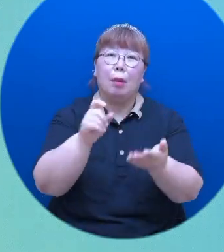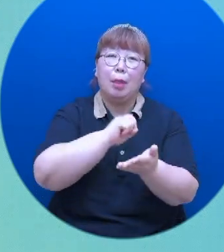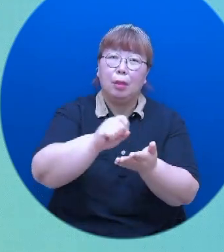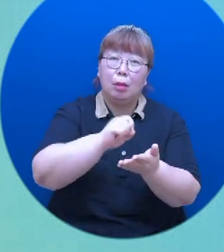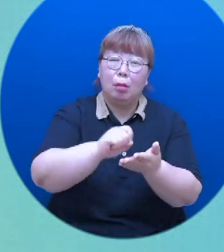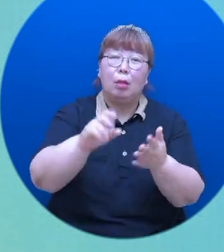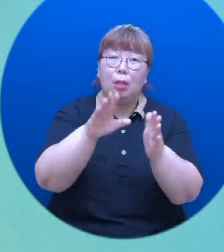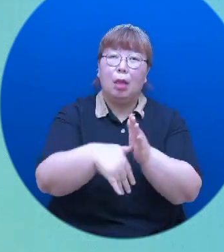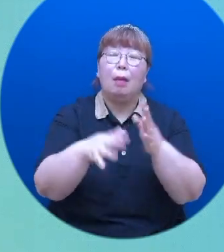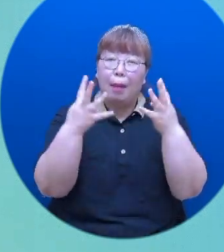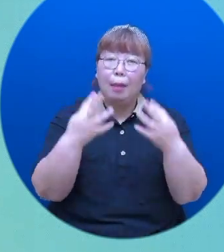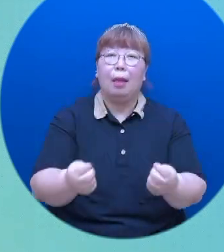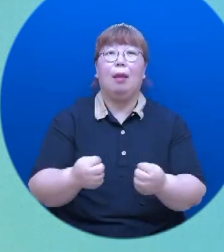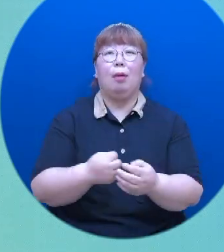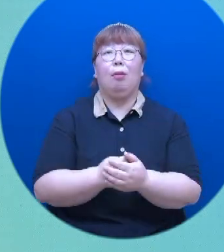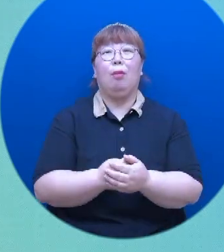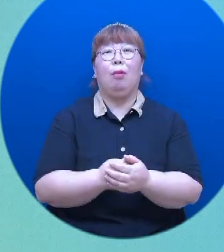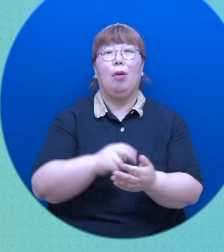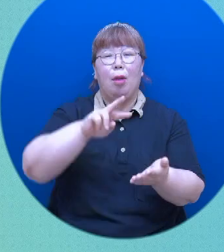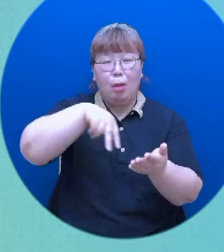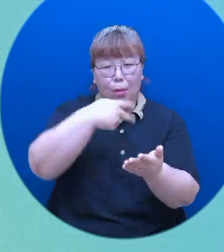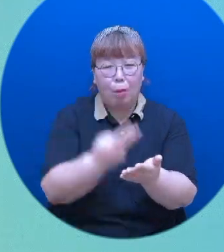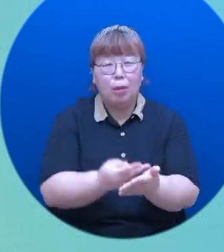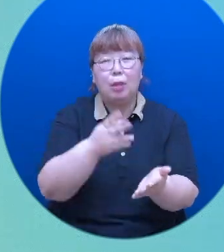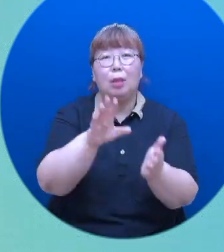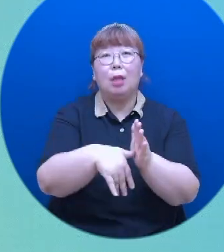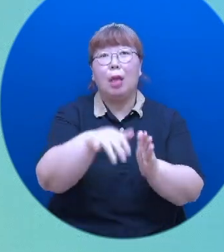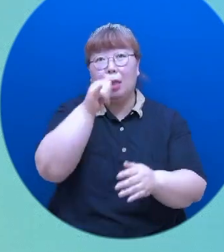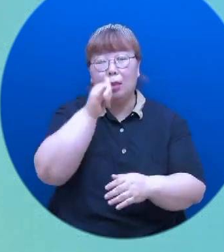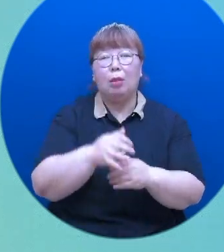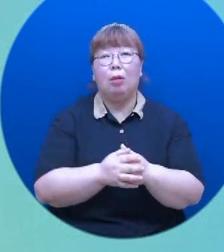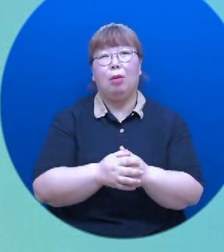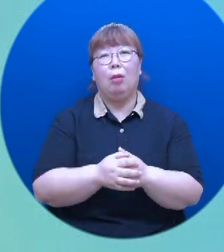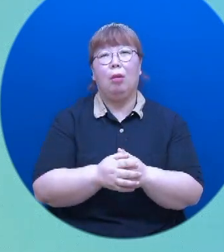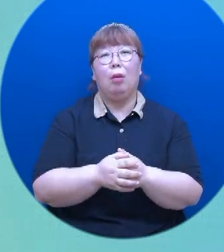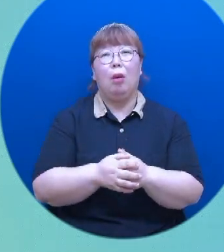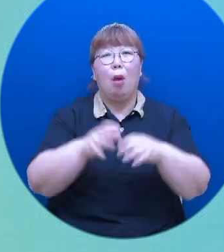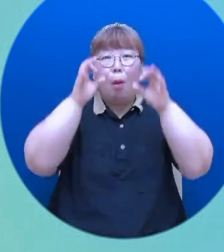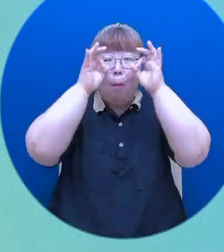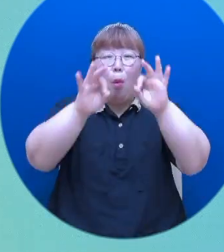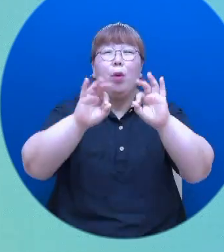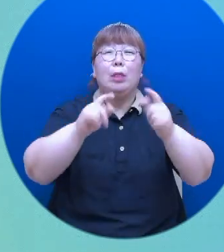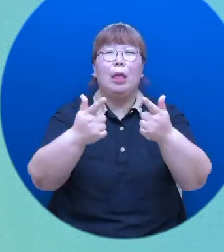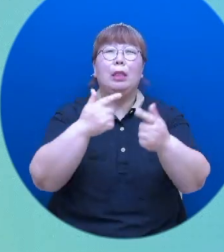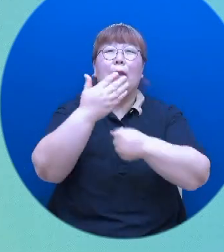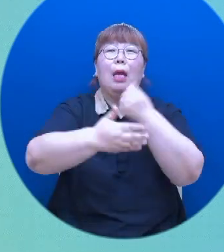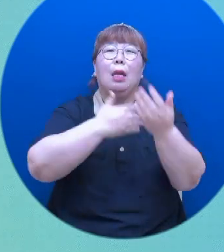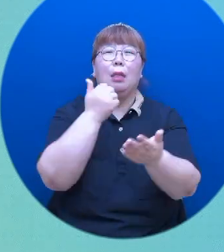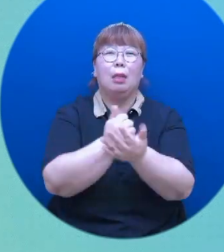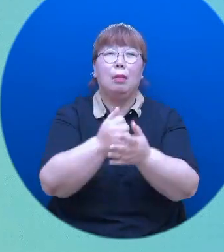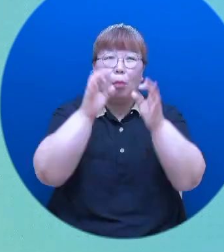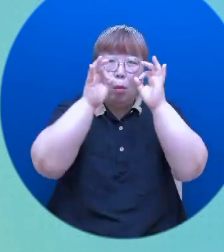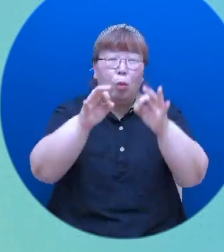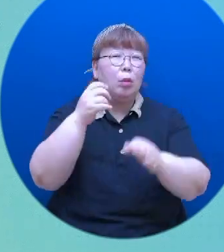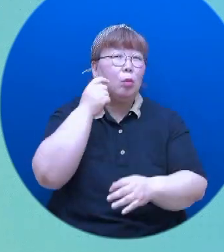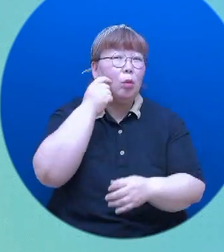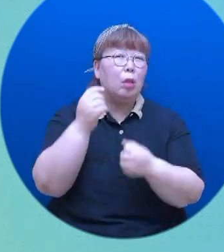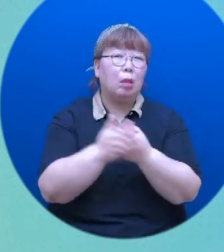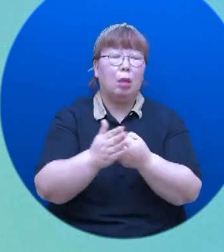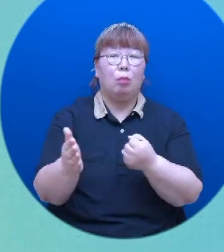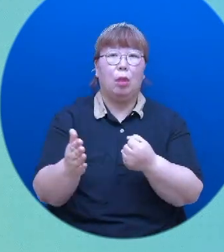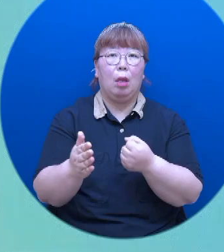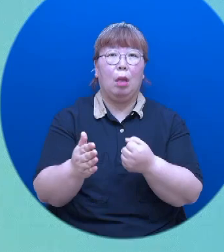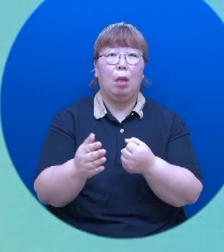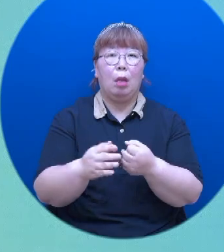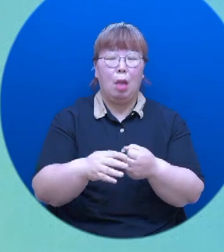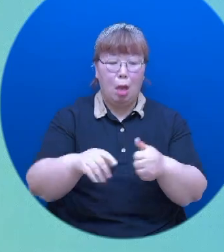많잖아요. 넘어져요. 왜? 보이지 않는 하나님을 못 보기 때문에. 보이는